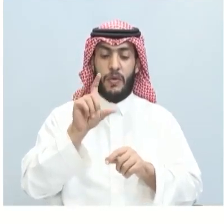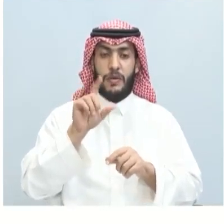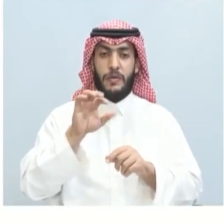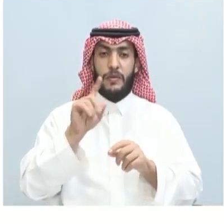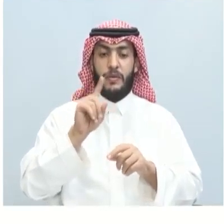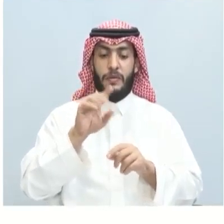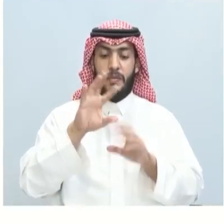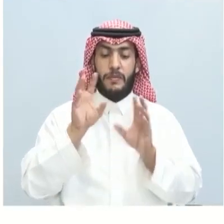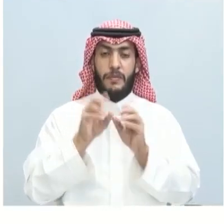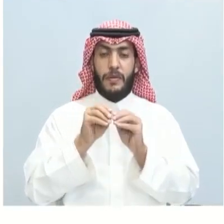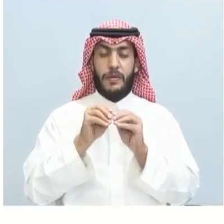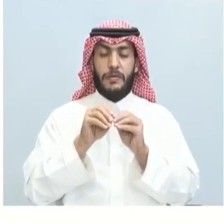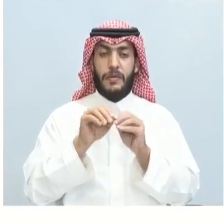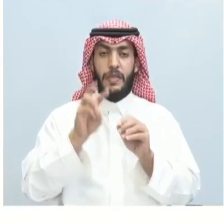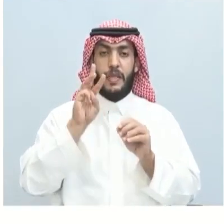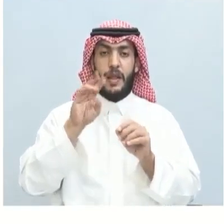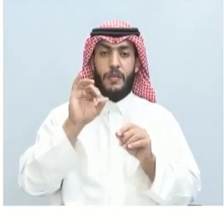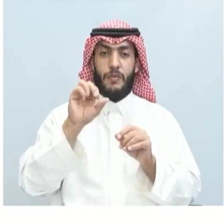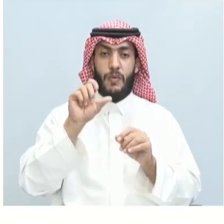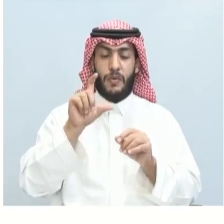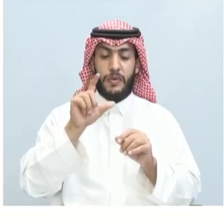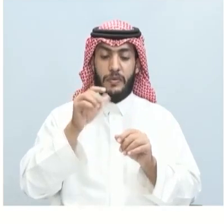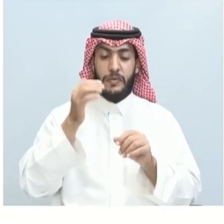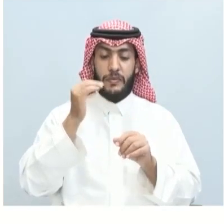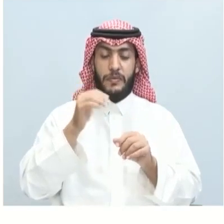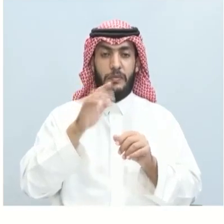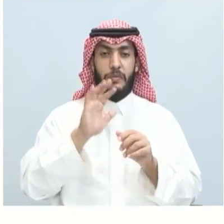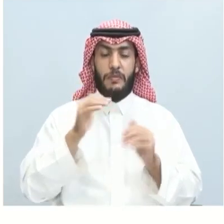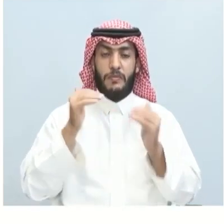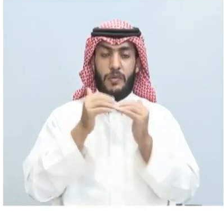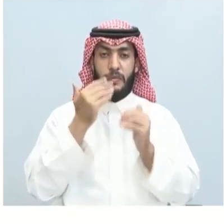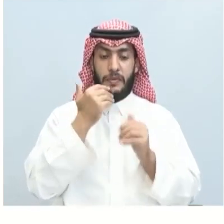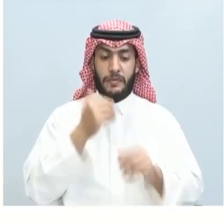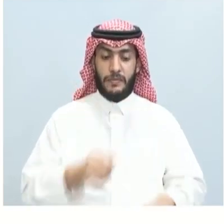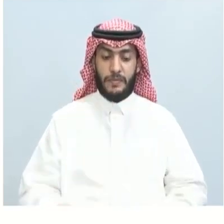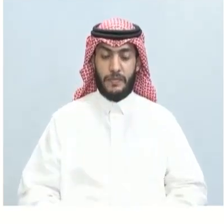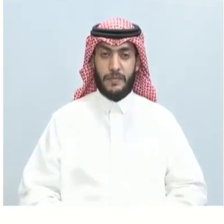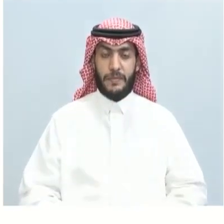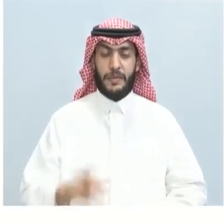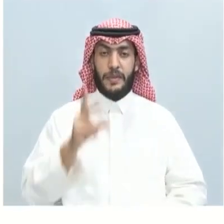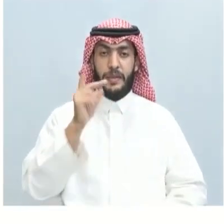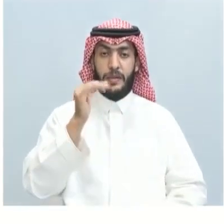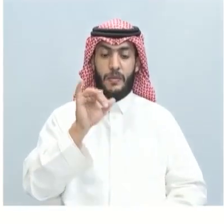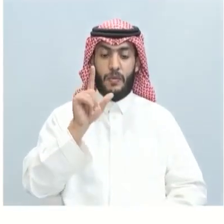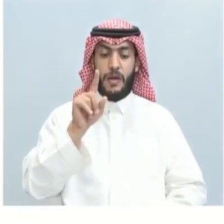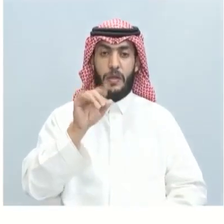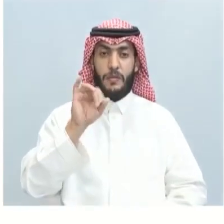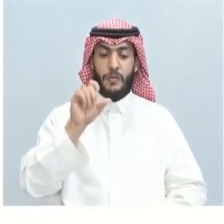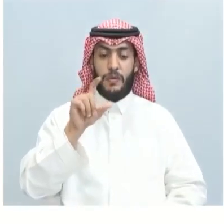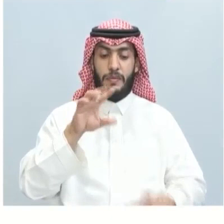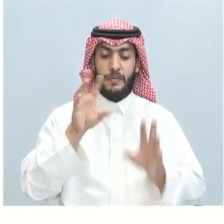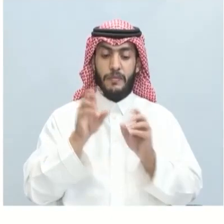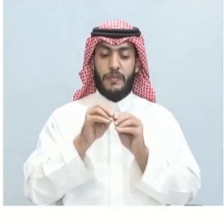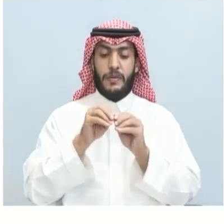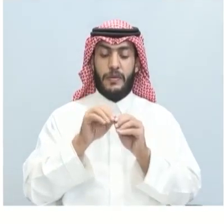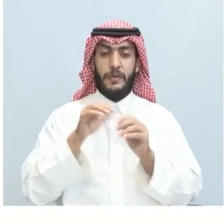وهنا ا اذا سيكون هنا 3 مول وهنا 2 مول لن تكون متساويه المولات بالنسبه لهنا واحد مول وواد مول هنا 2 مول